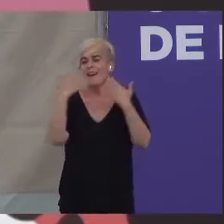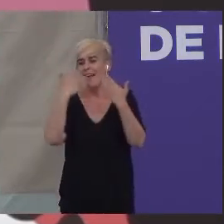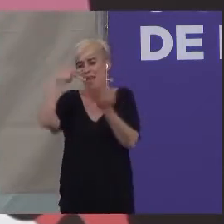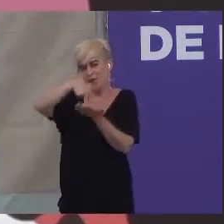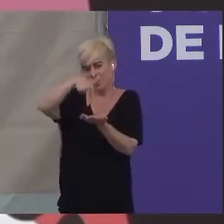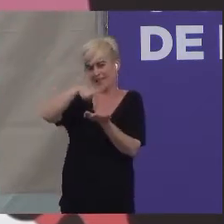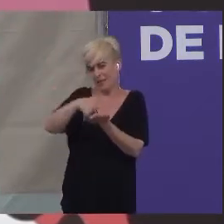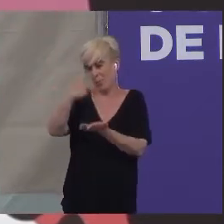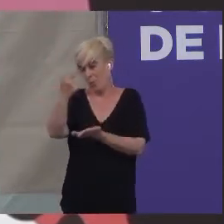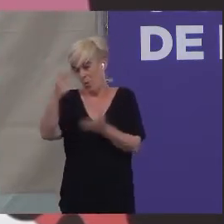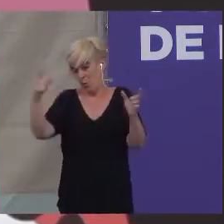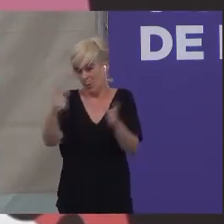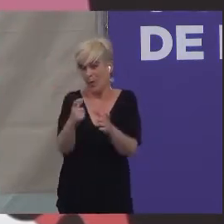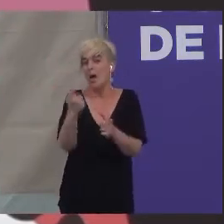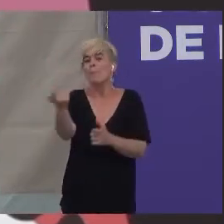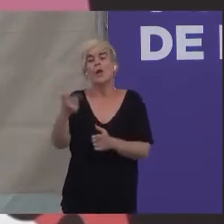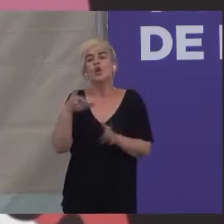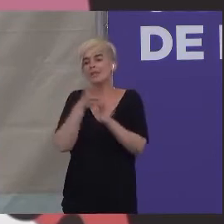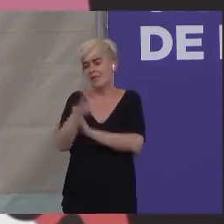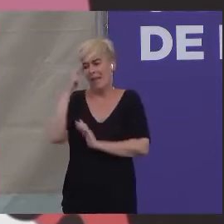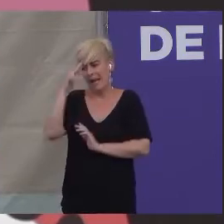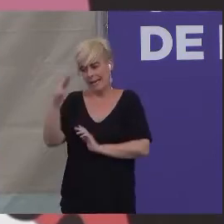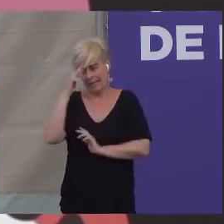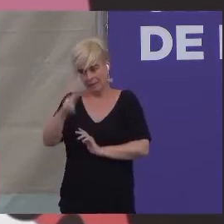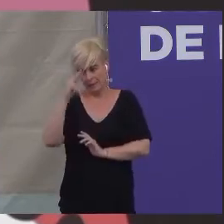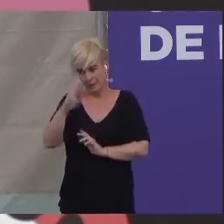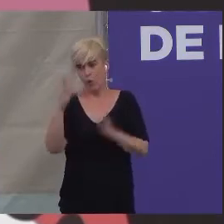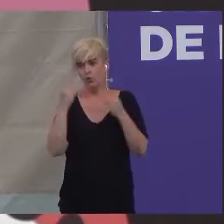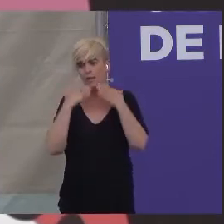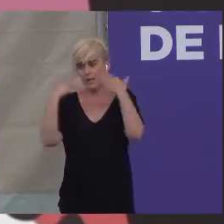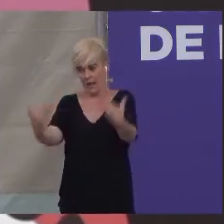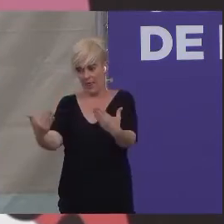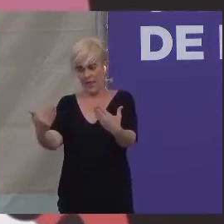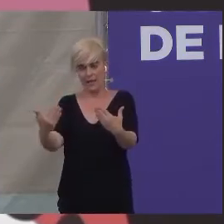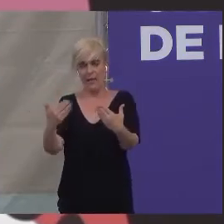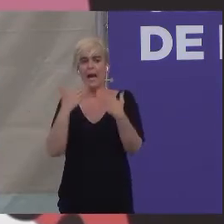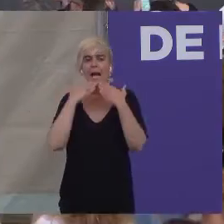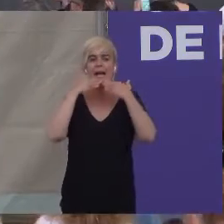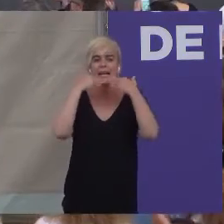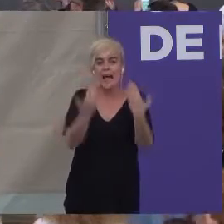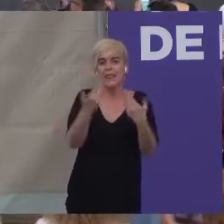quedem ací, però em sembla una mostra de respecte. Moltes gràcies. Sobretot, gràcies també